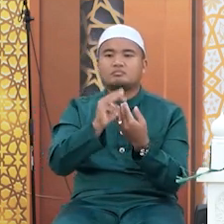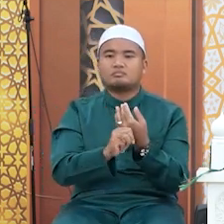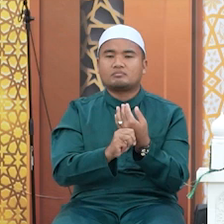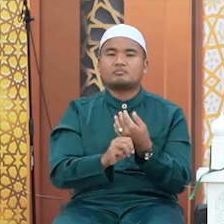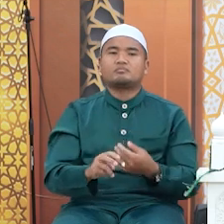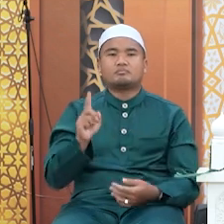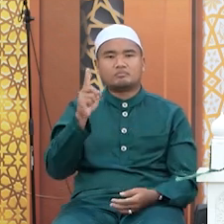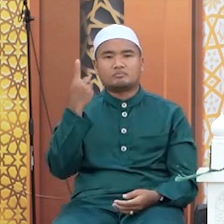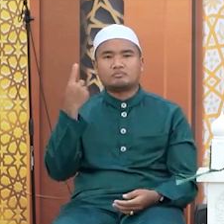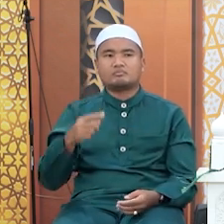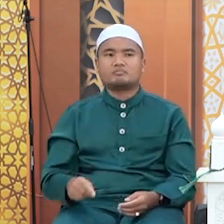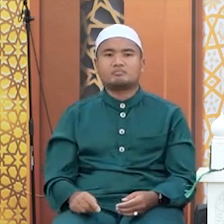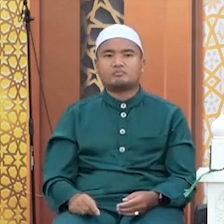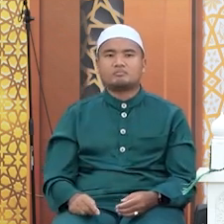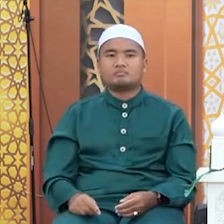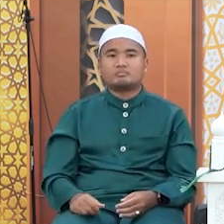Allah suruh sebelum puasa tu